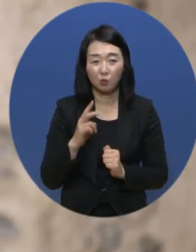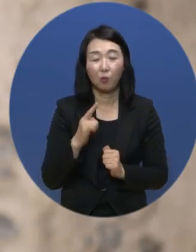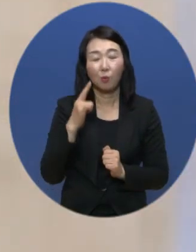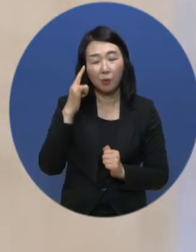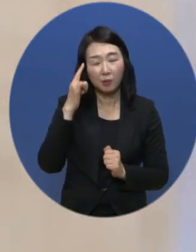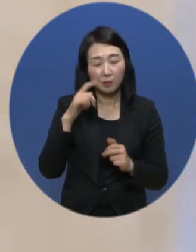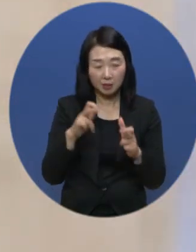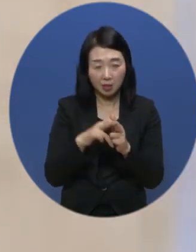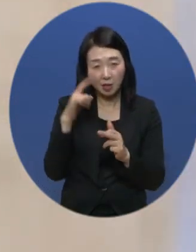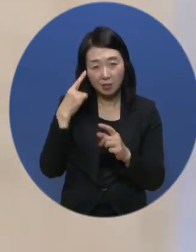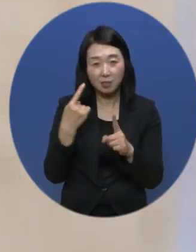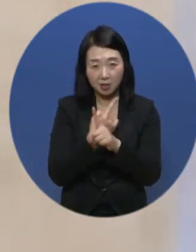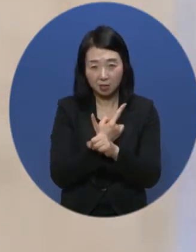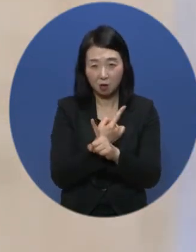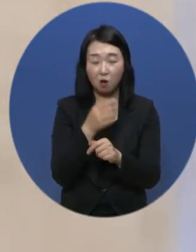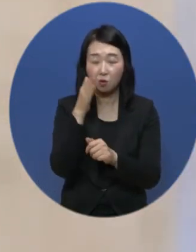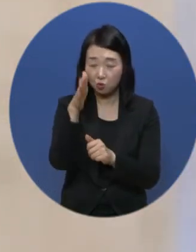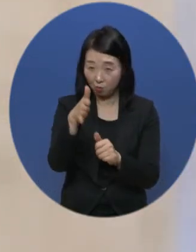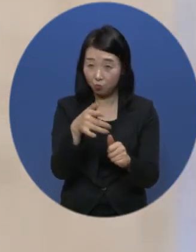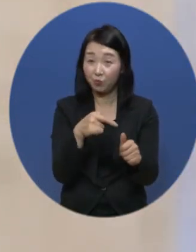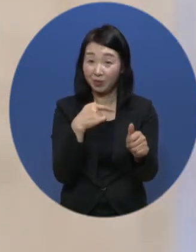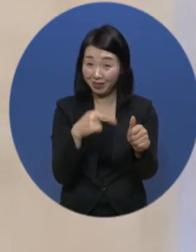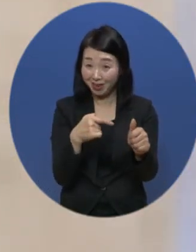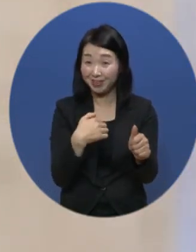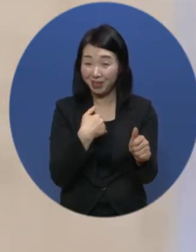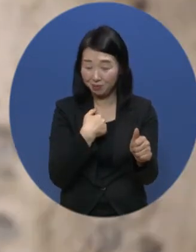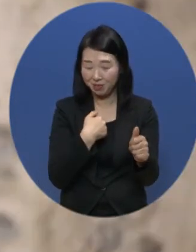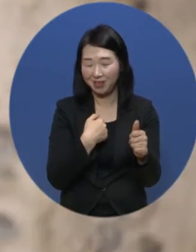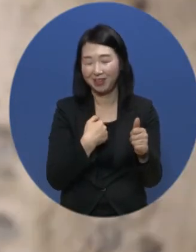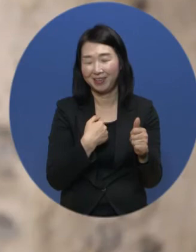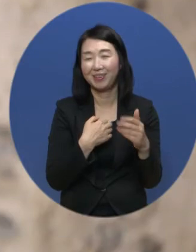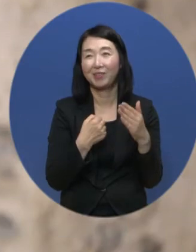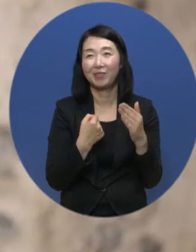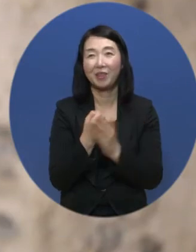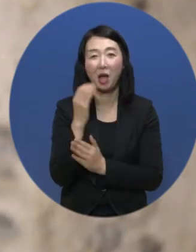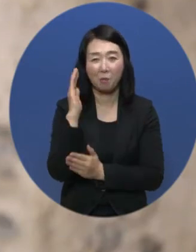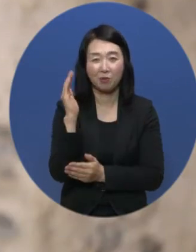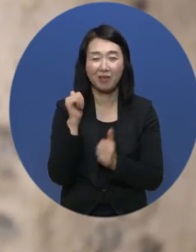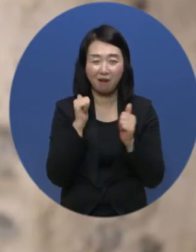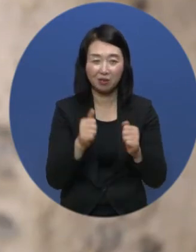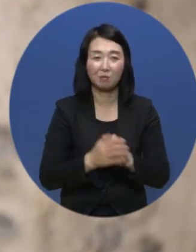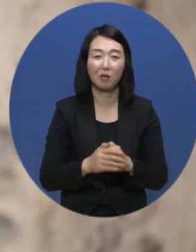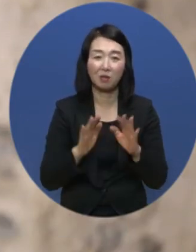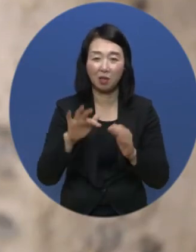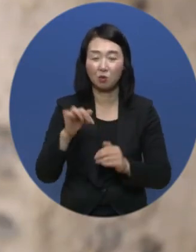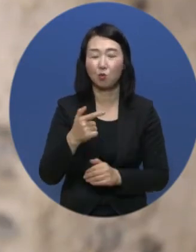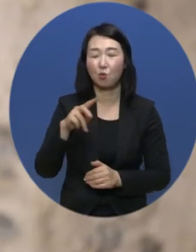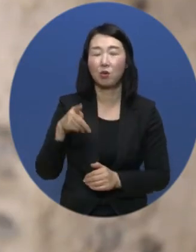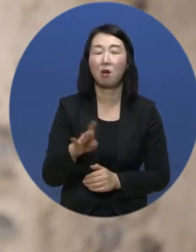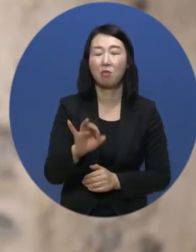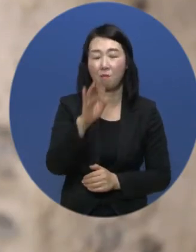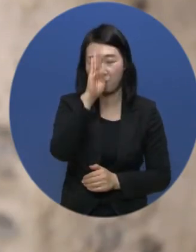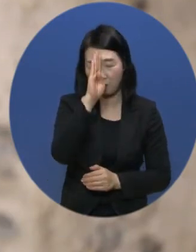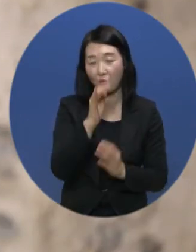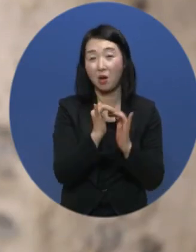것입니다. 저는 조현병 환자입니다. 지금도 약을 먹고 주기적으로 상담을 받고